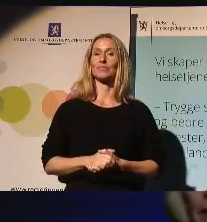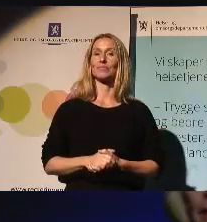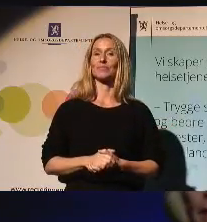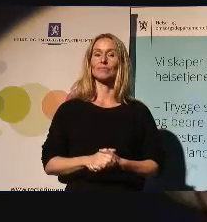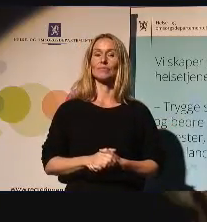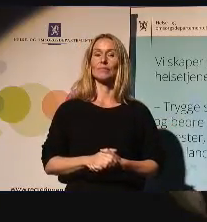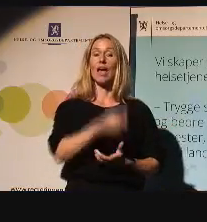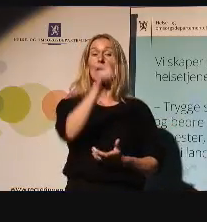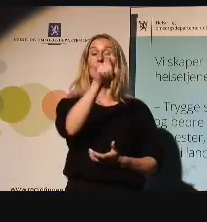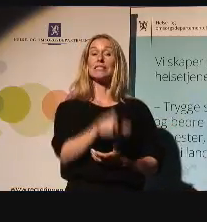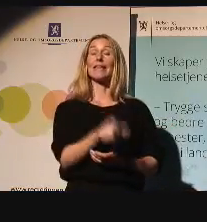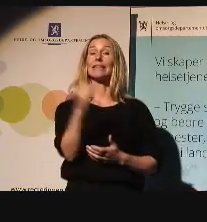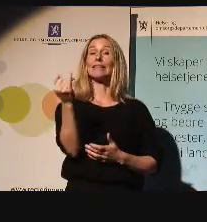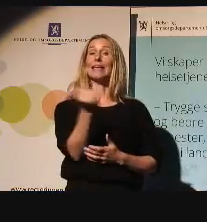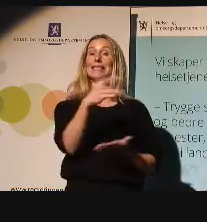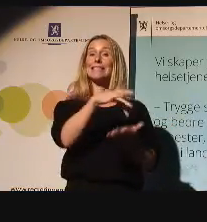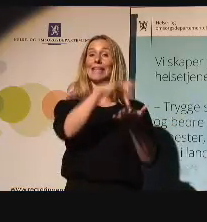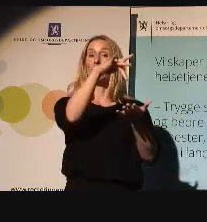Pasienten I sentrum.